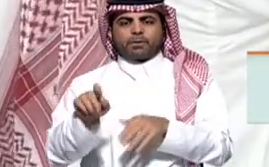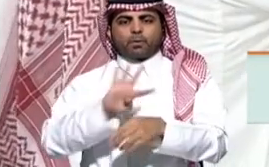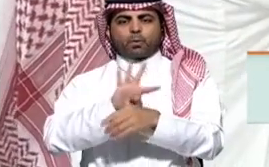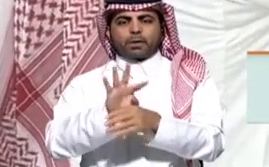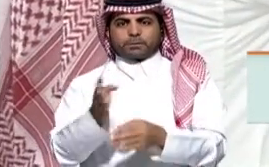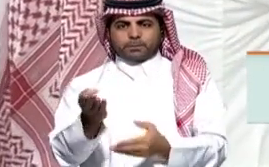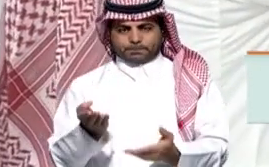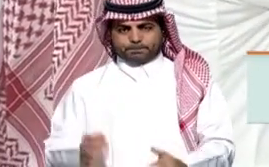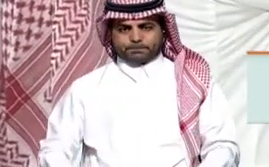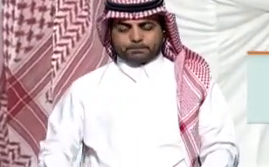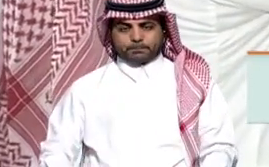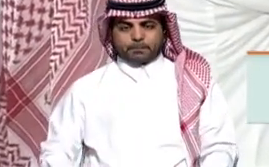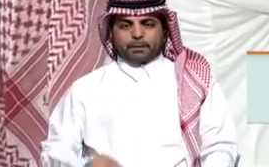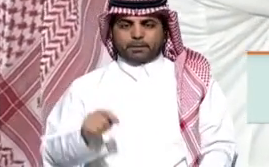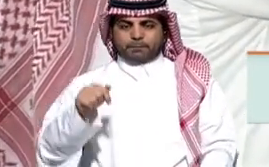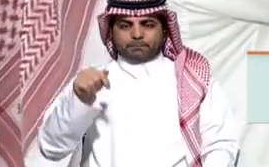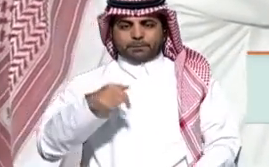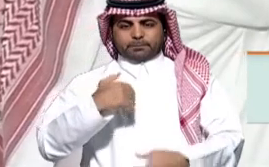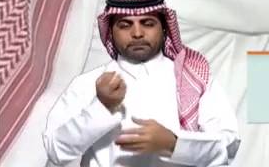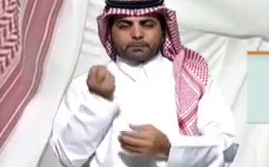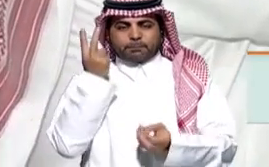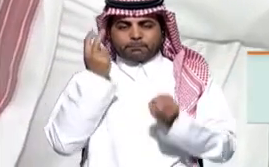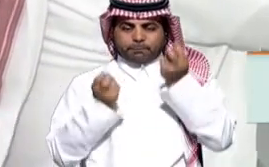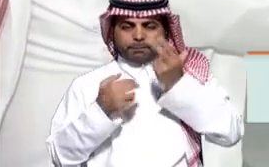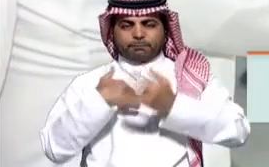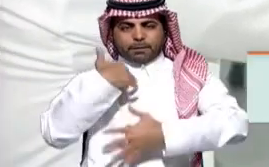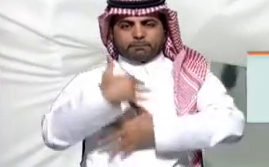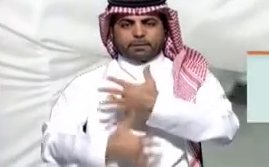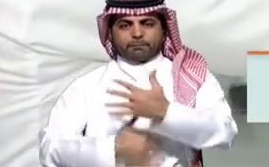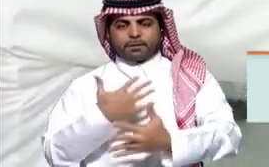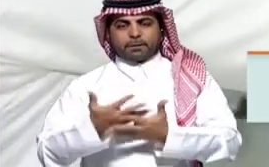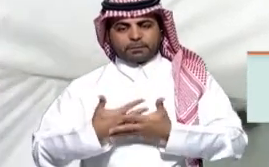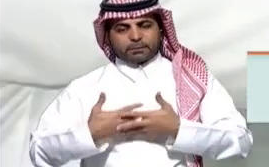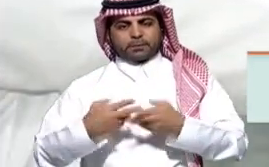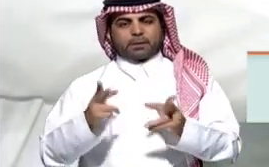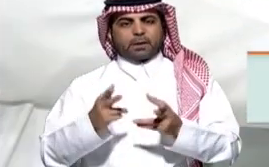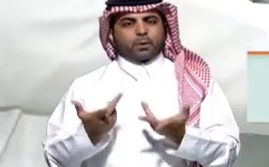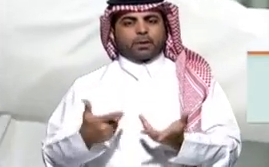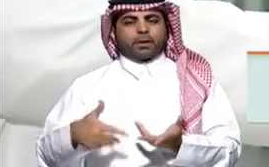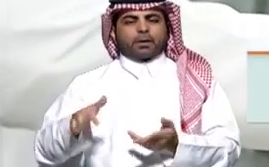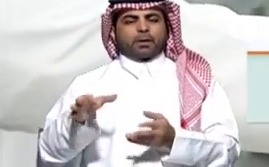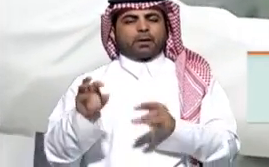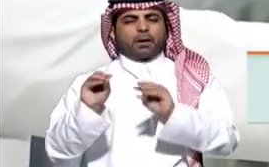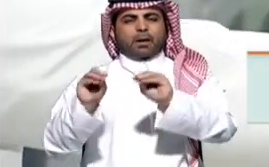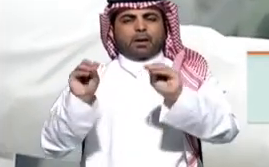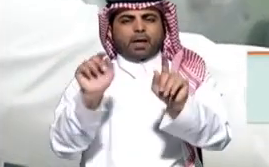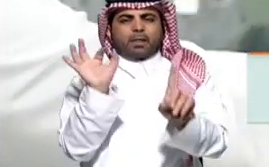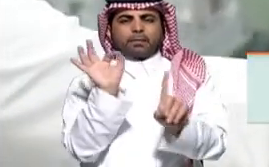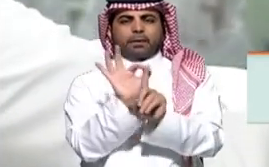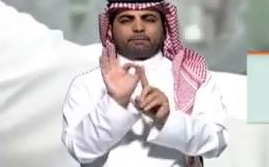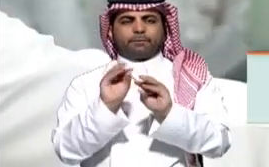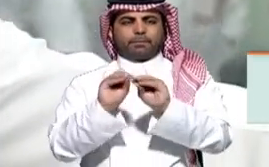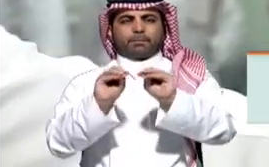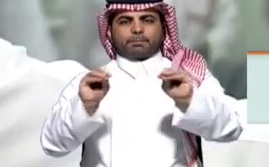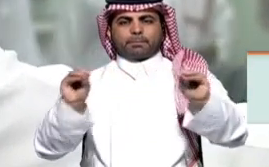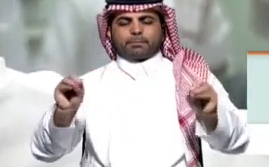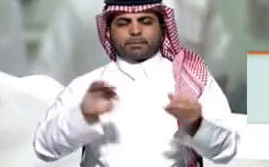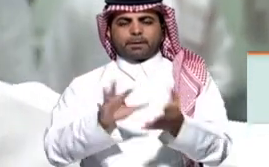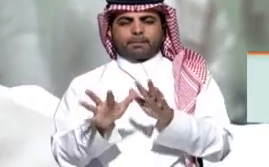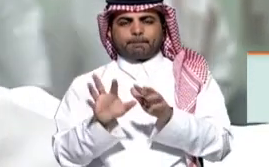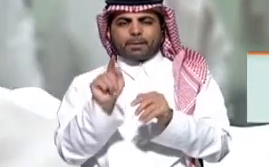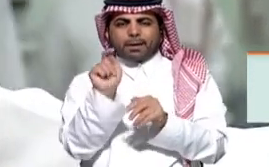لسلامتهم. هناك مبادرات توعوية انطلقت بالمنطقة تهدف إلى تصحيح بعض